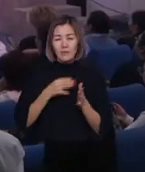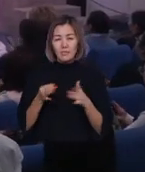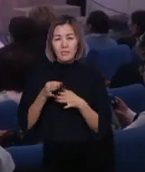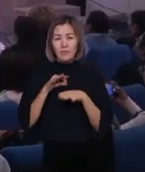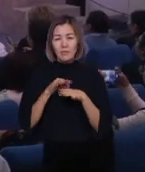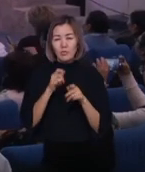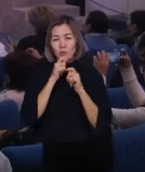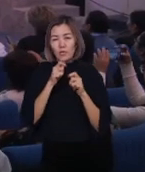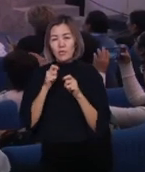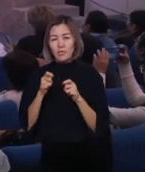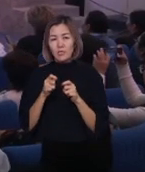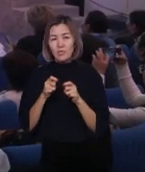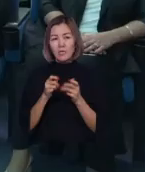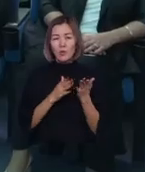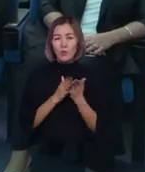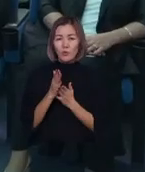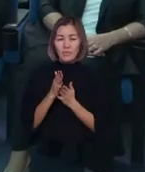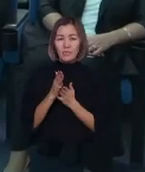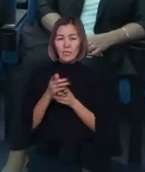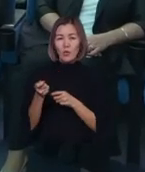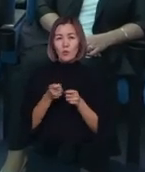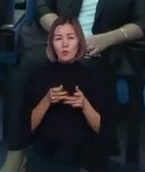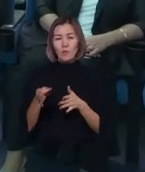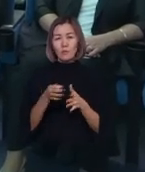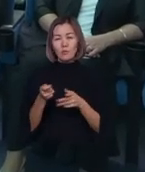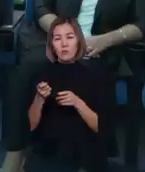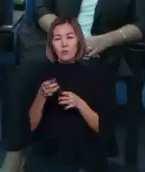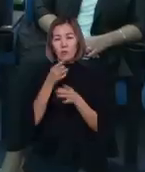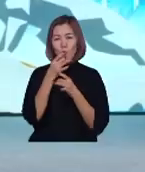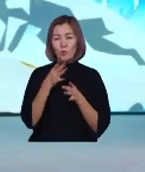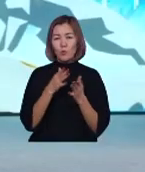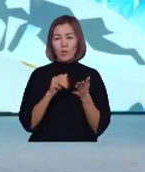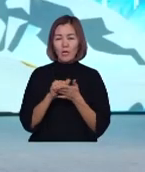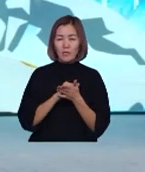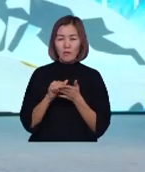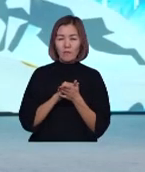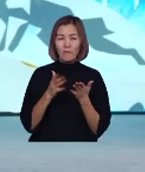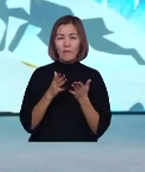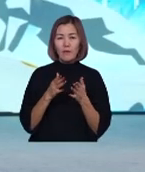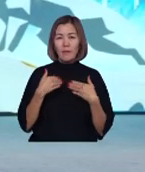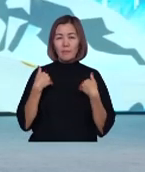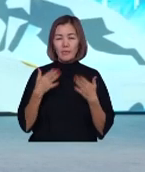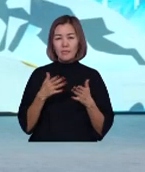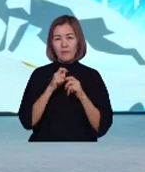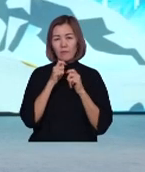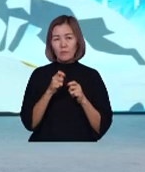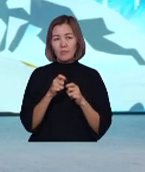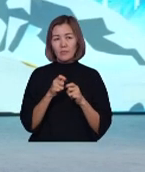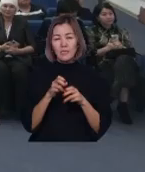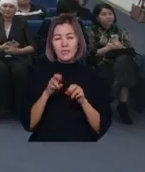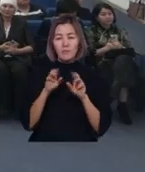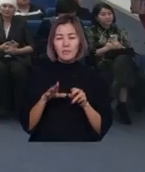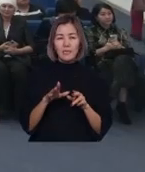прошло награждение работников отрасли. Руководитель областного управления культуры, архивов и документации поздравил и вручил награды